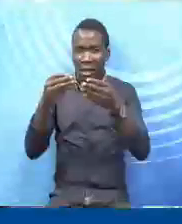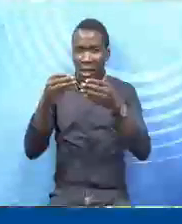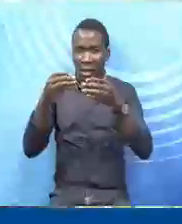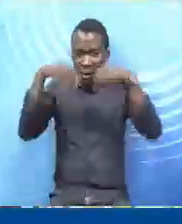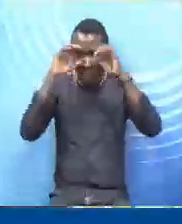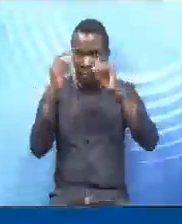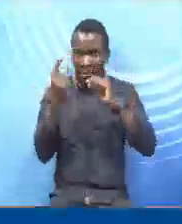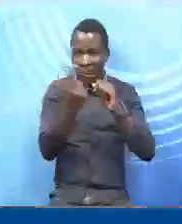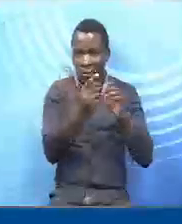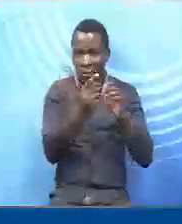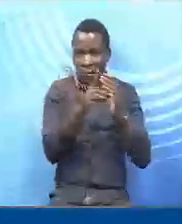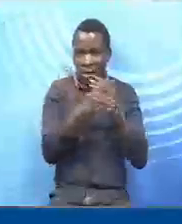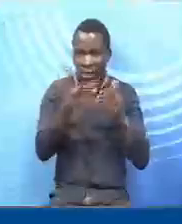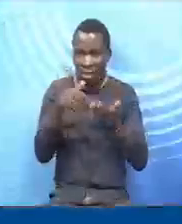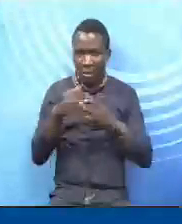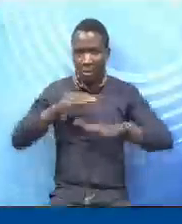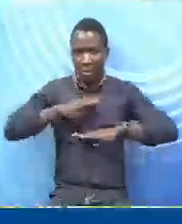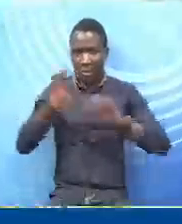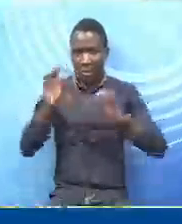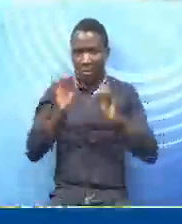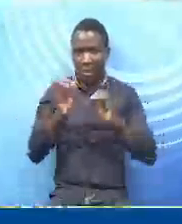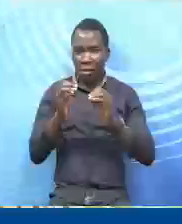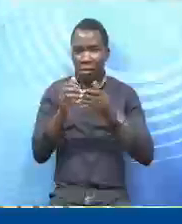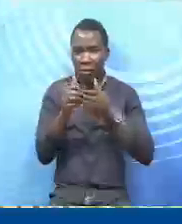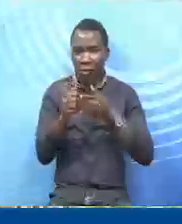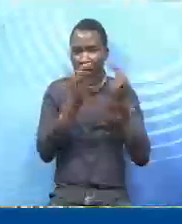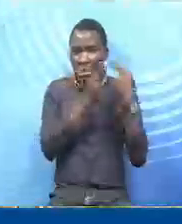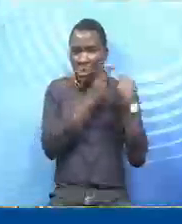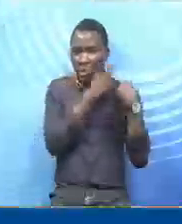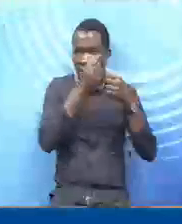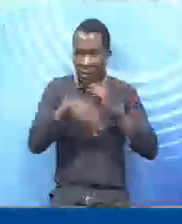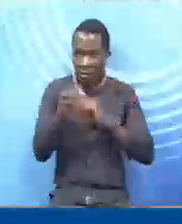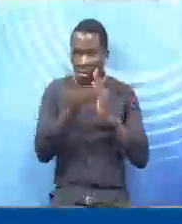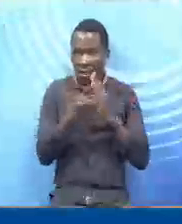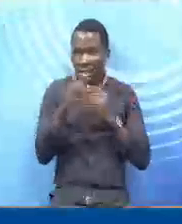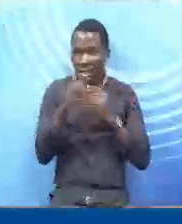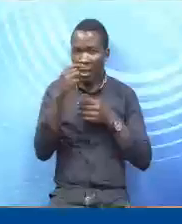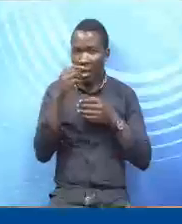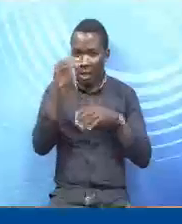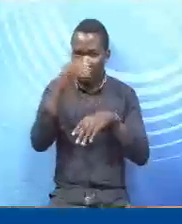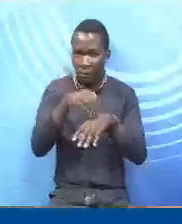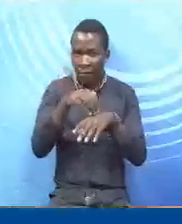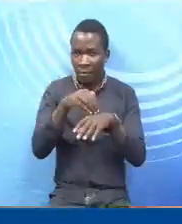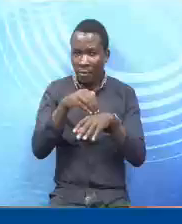ntabwo bihagije ari nabyo umuyobozi nshingwa bikorwa aka karere agarukaho agira ati mbere ya byose twari twaraguze moto